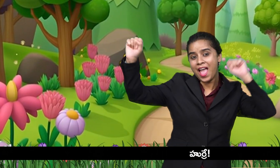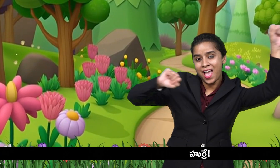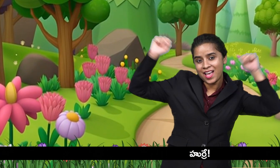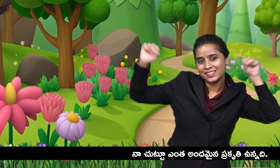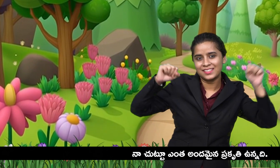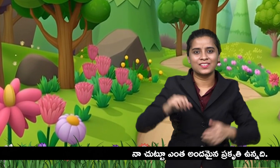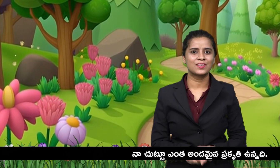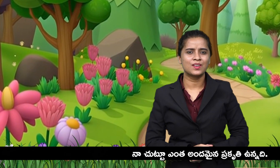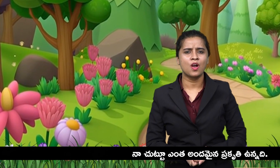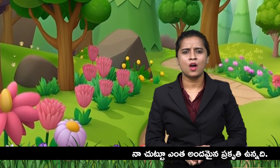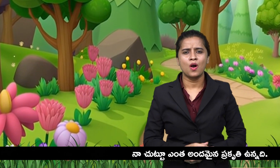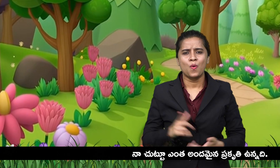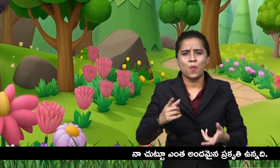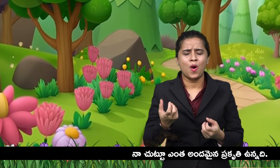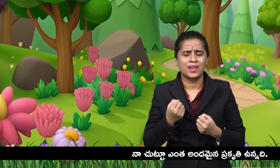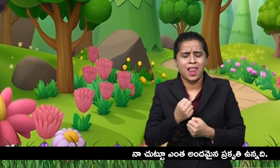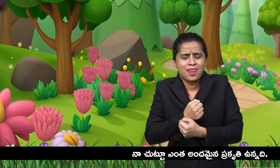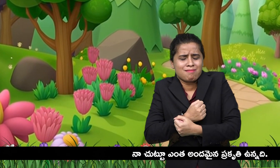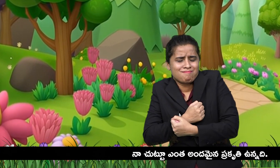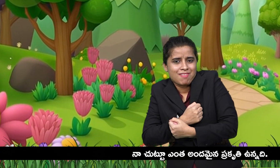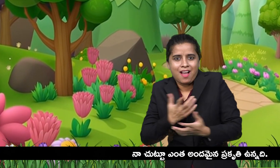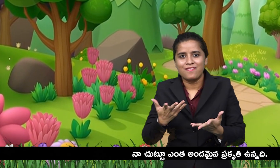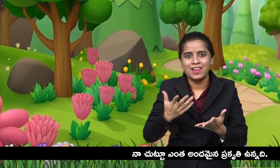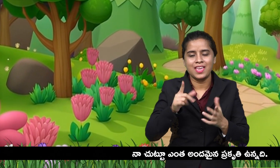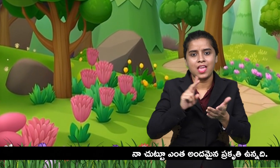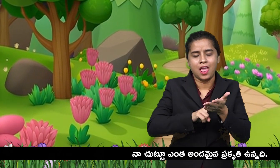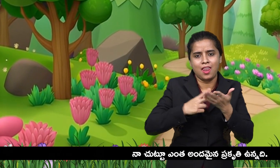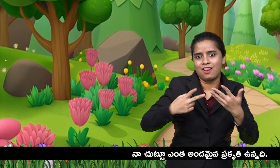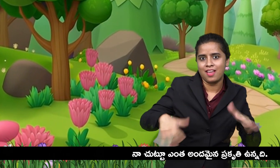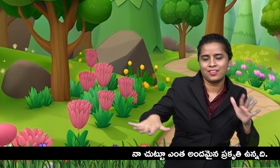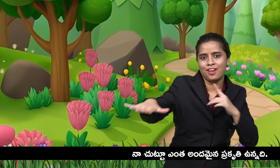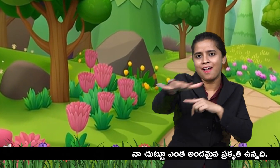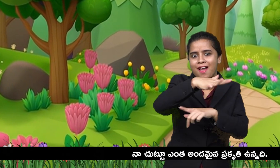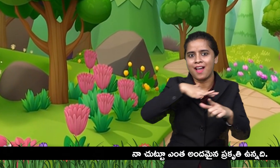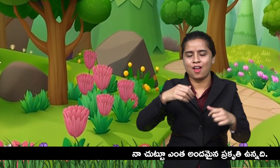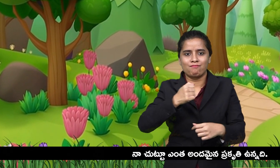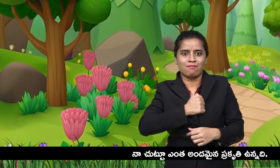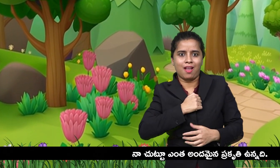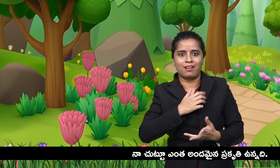హరే! నా చుట్టూ ఎంత అందమైన ప్రకృతి ఉంది.